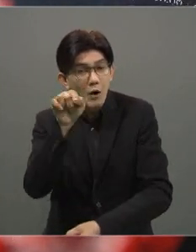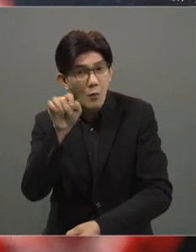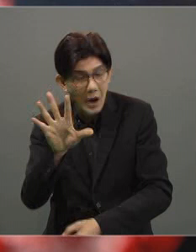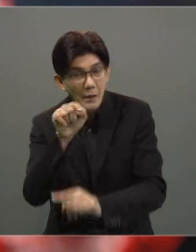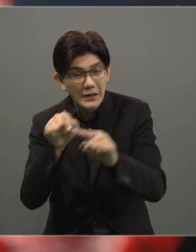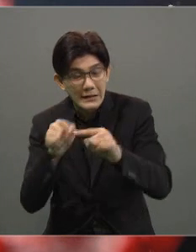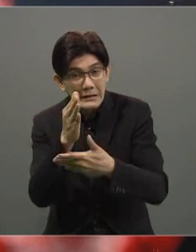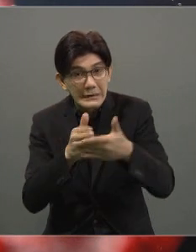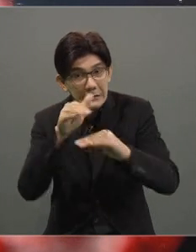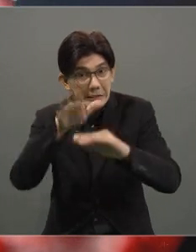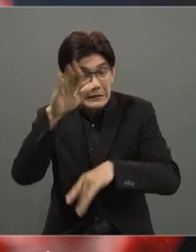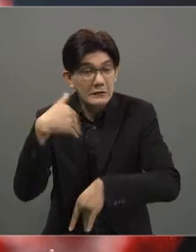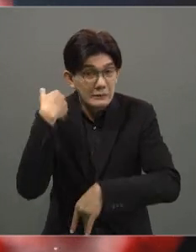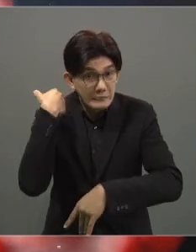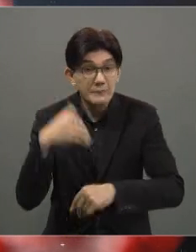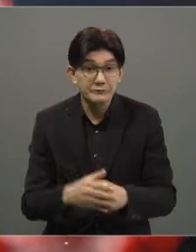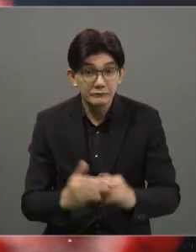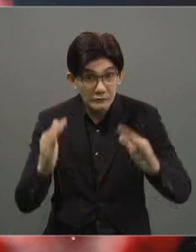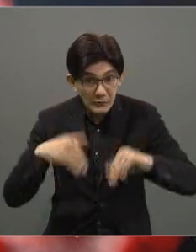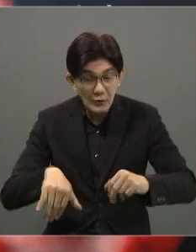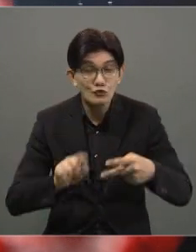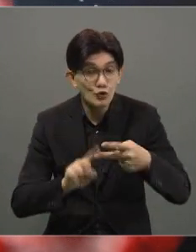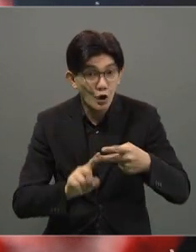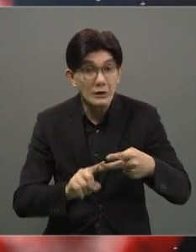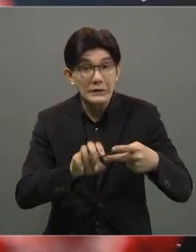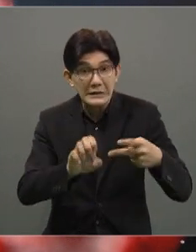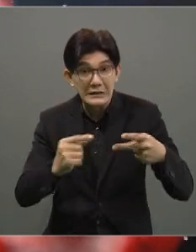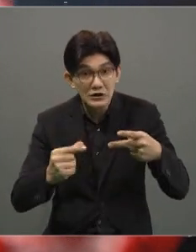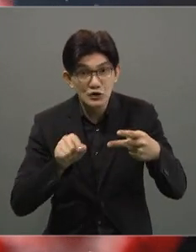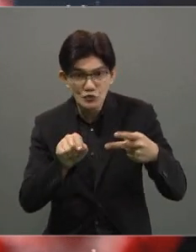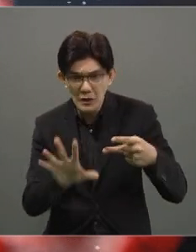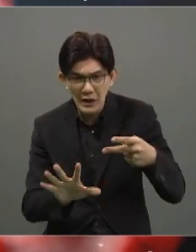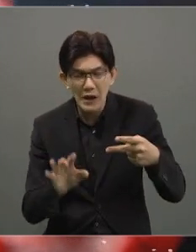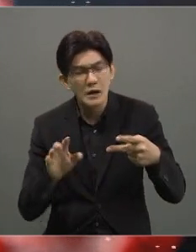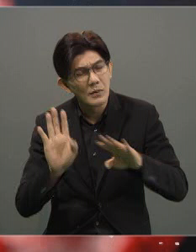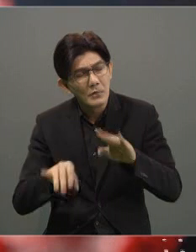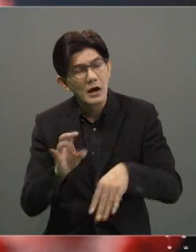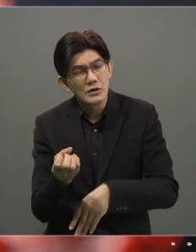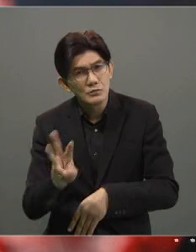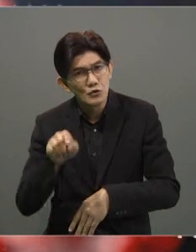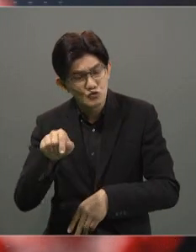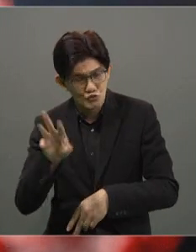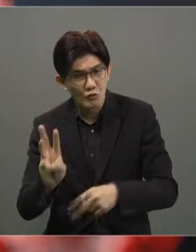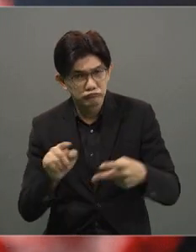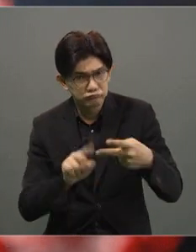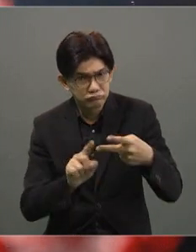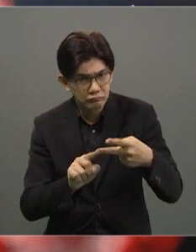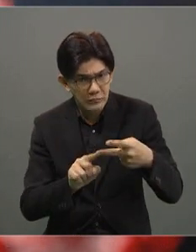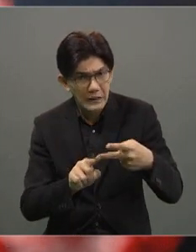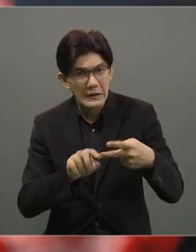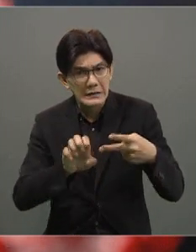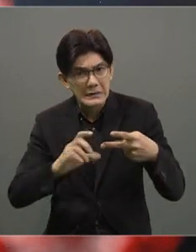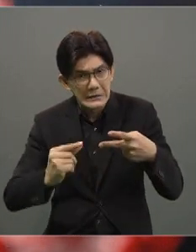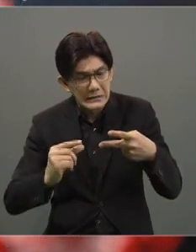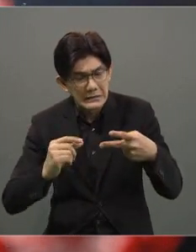คือกครึ 10กว่านะฮะถัดมาก็จะเป็น EGอยู่ที่ 16.6โดย EG 5เนี่ยเขาบอกว่าจะเจอ